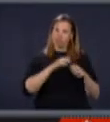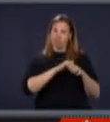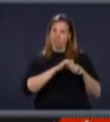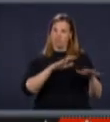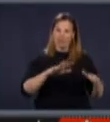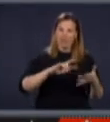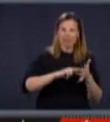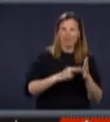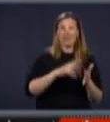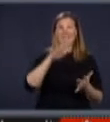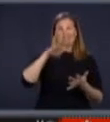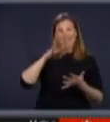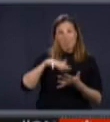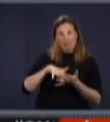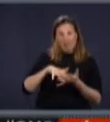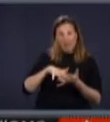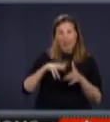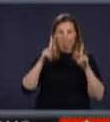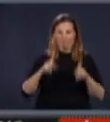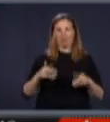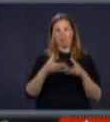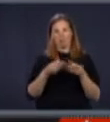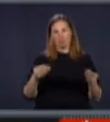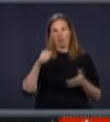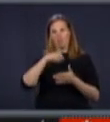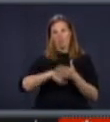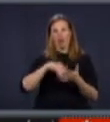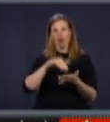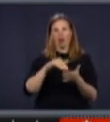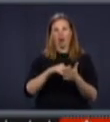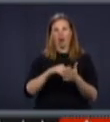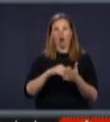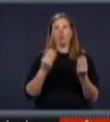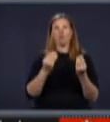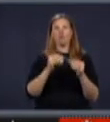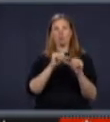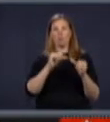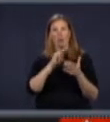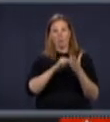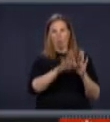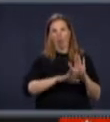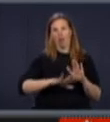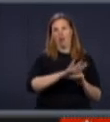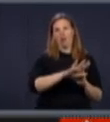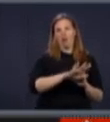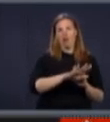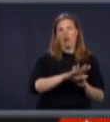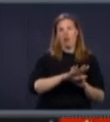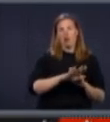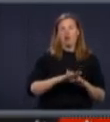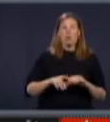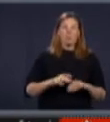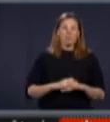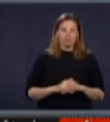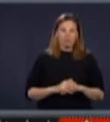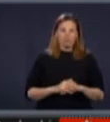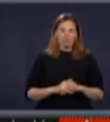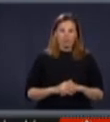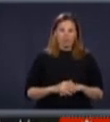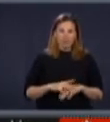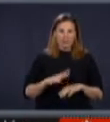000 travailleurs absents dans la grande région de Montréal. Pour ce qui est de l'effet